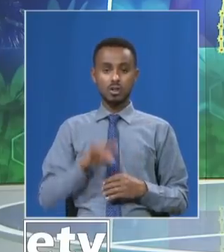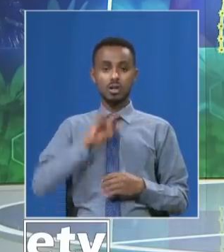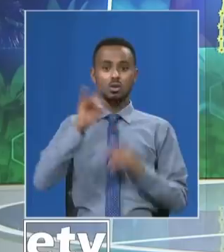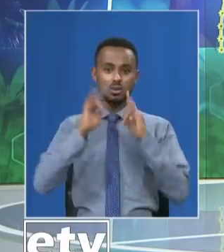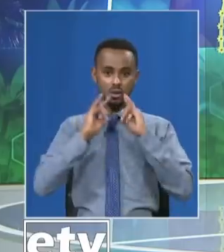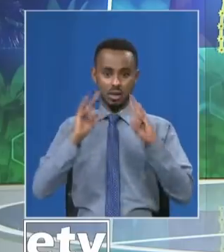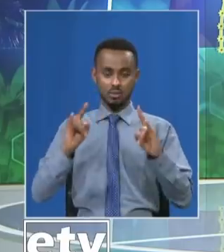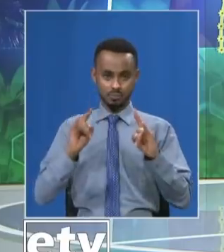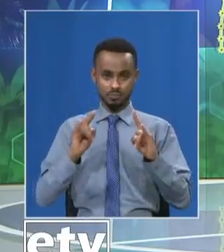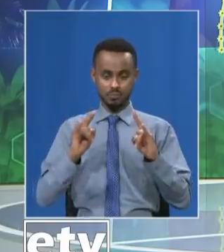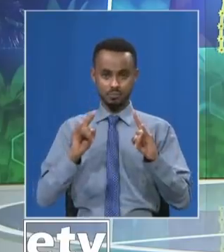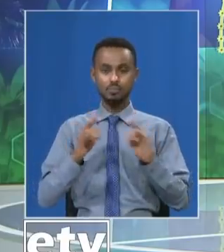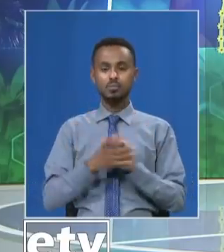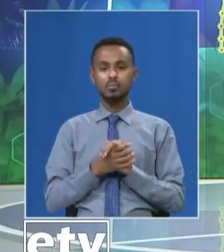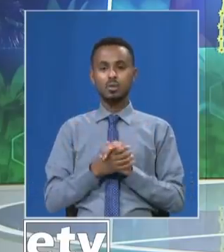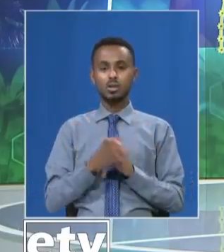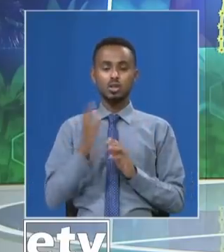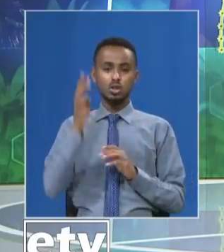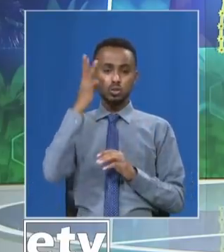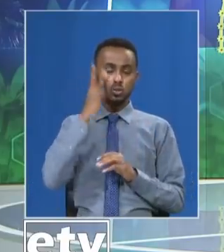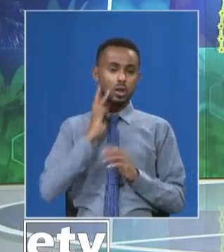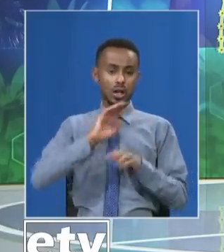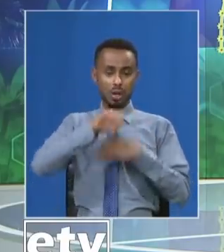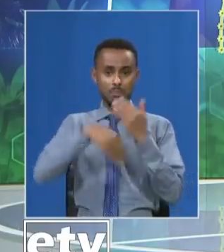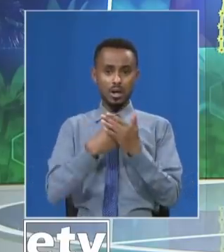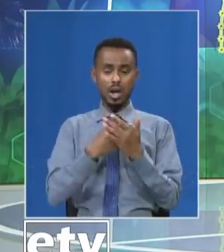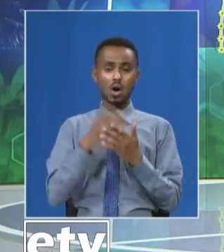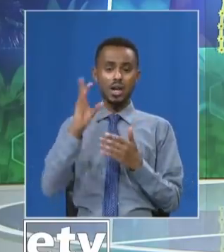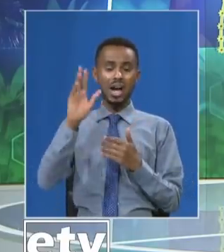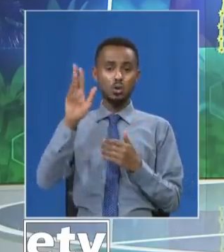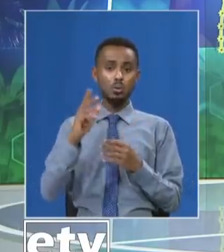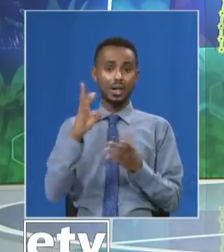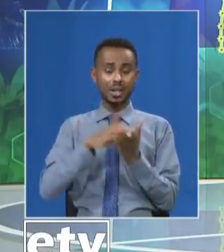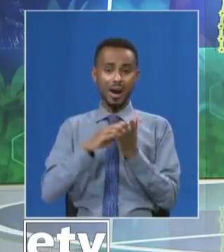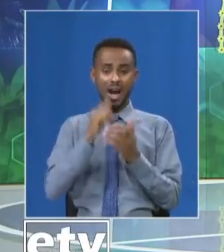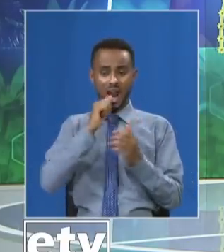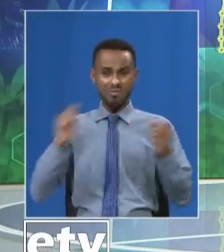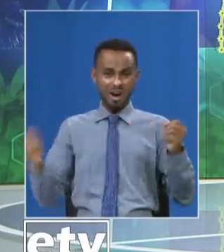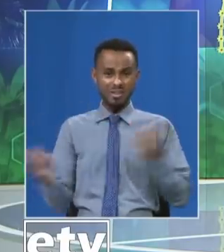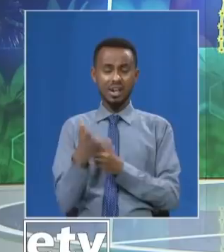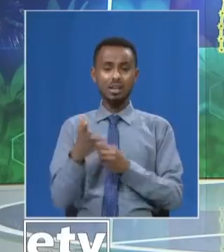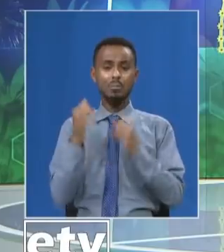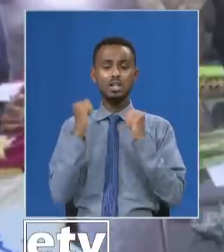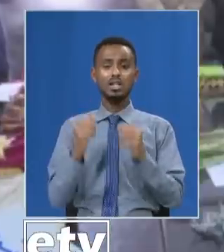የውጭ ዜና ሱዳን መላውን የካርቱም ከተማ ለማፈንዳት የሚያስችል አቅምና መጠን ያላቸው